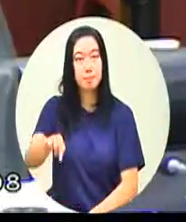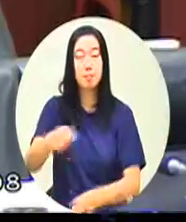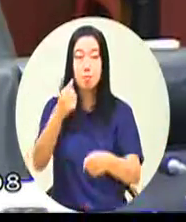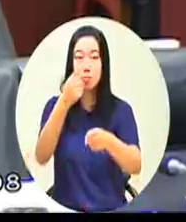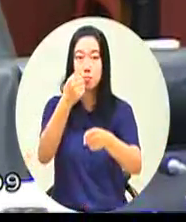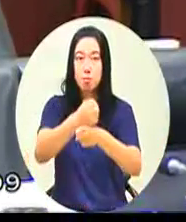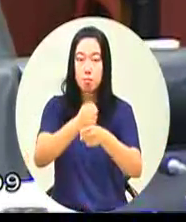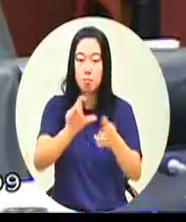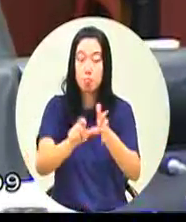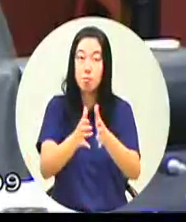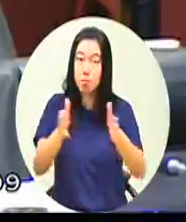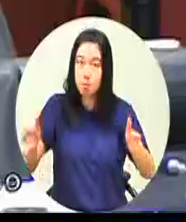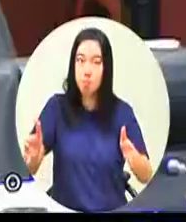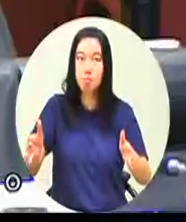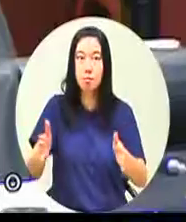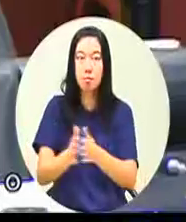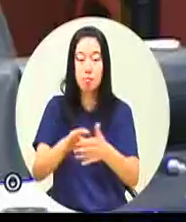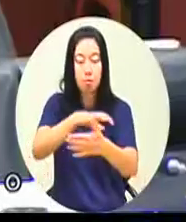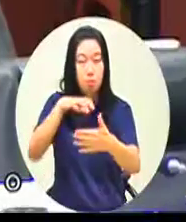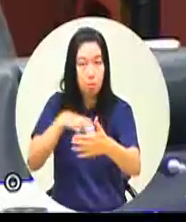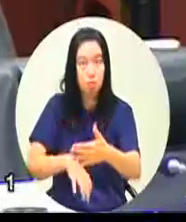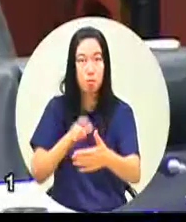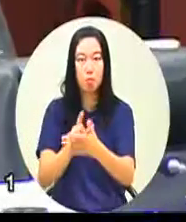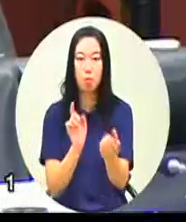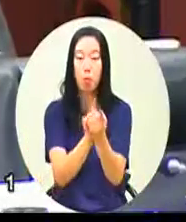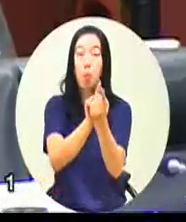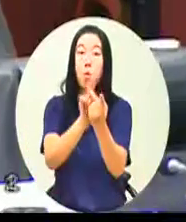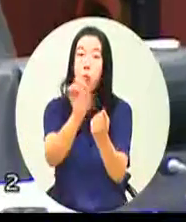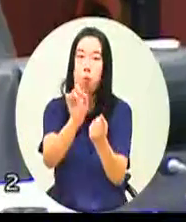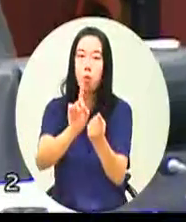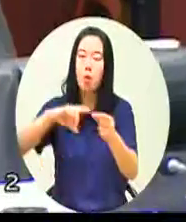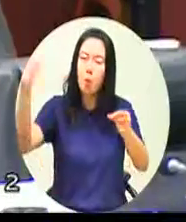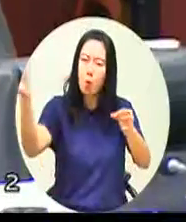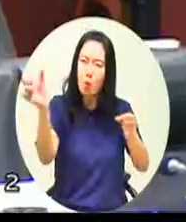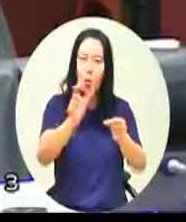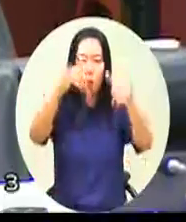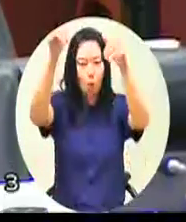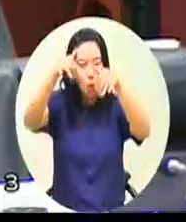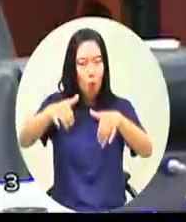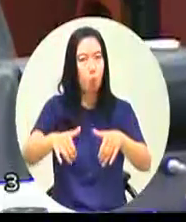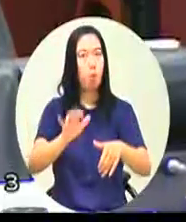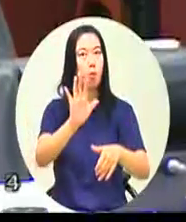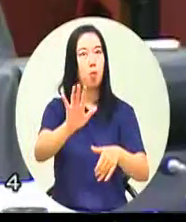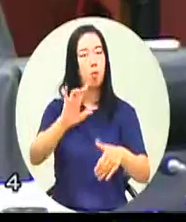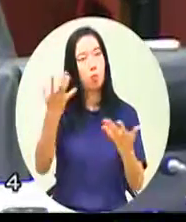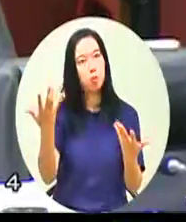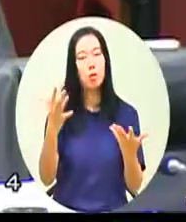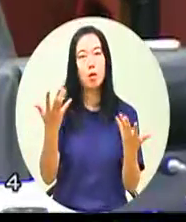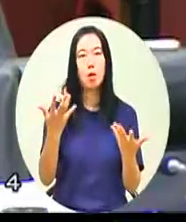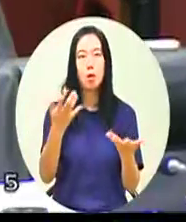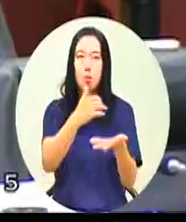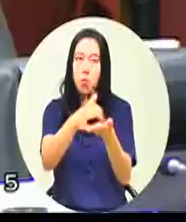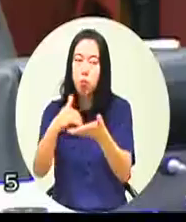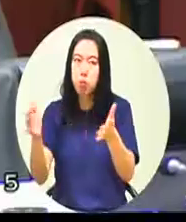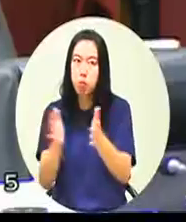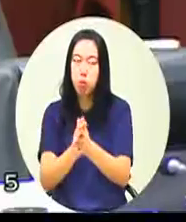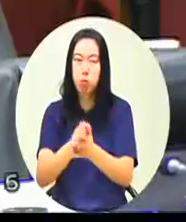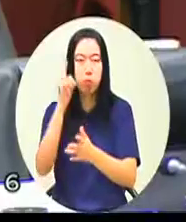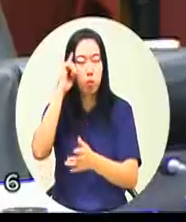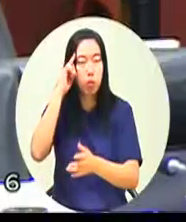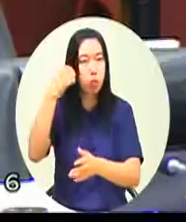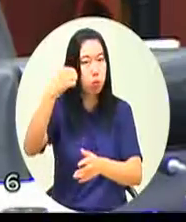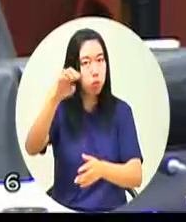要有那个当中可能会遇到防汛期，所以时间是抓400个日历天。如果明年的防汛期